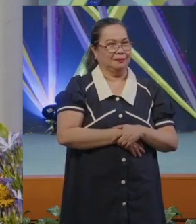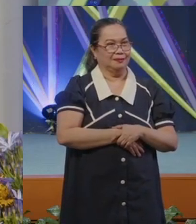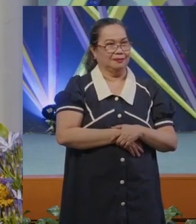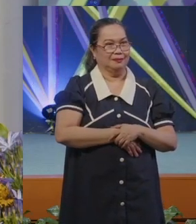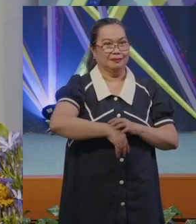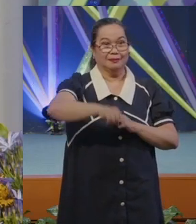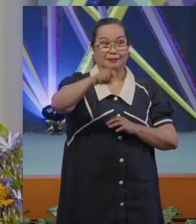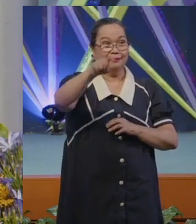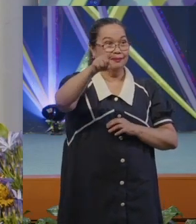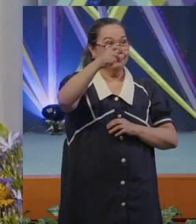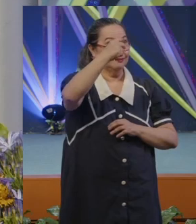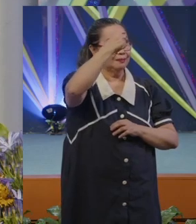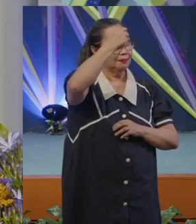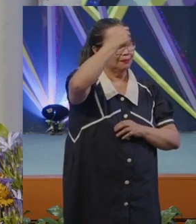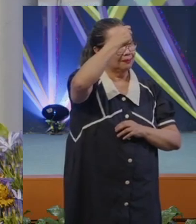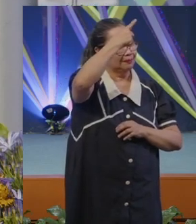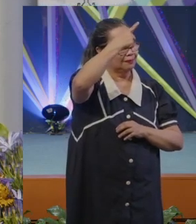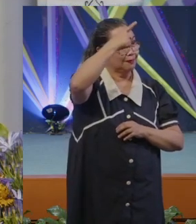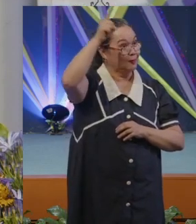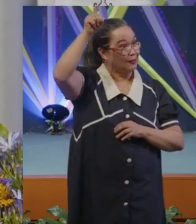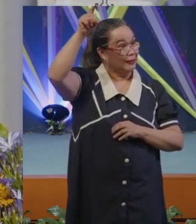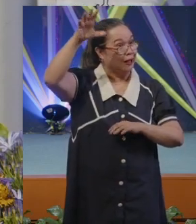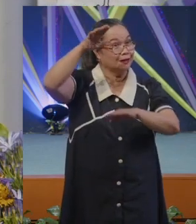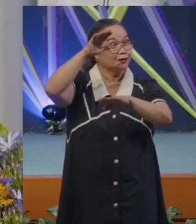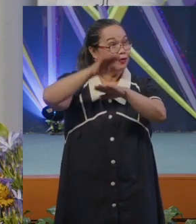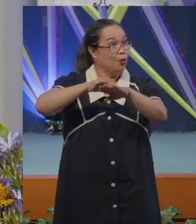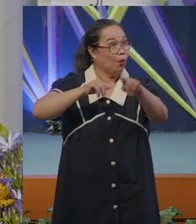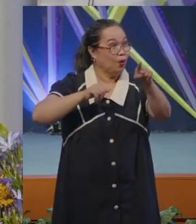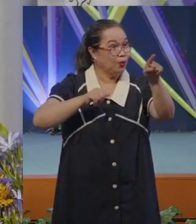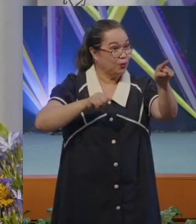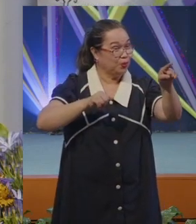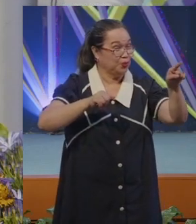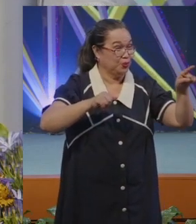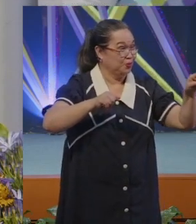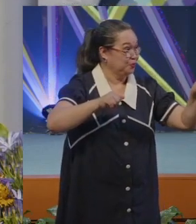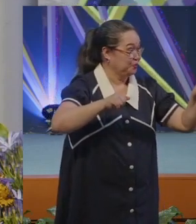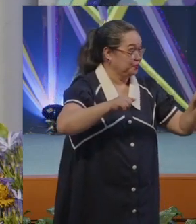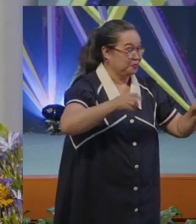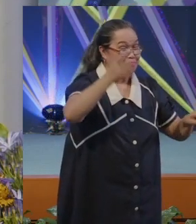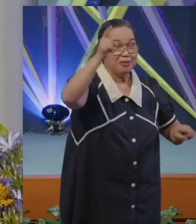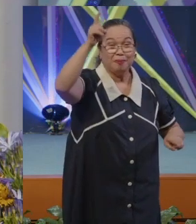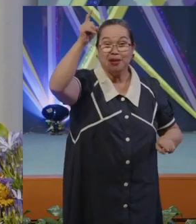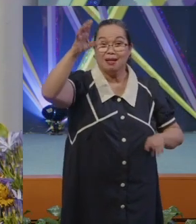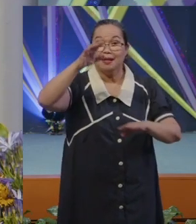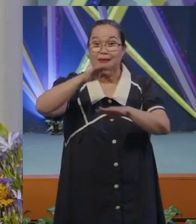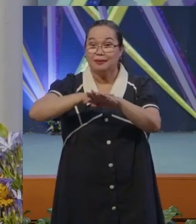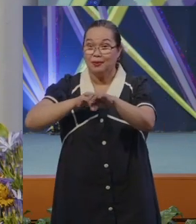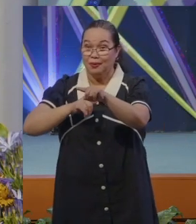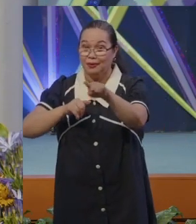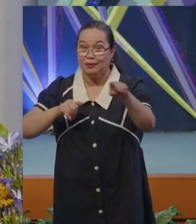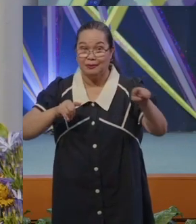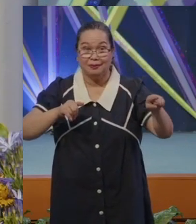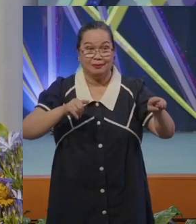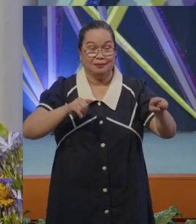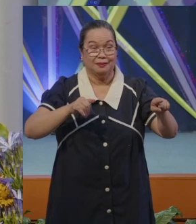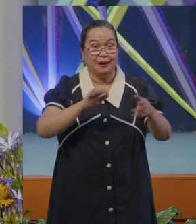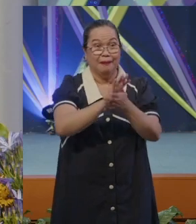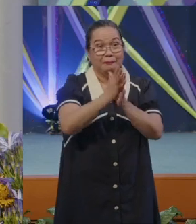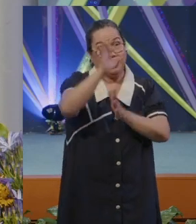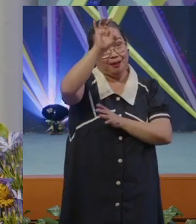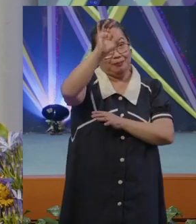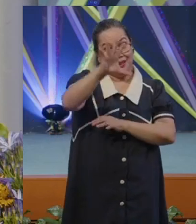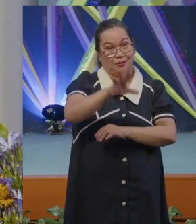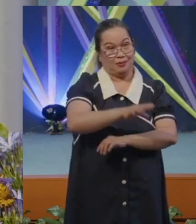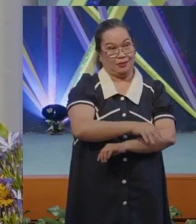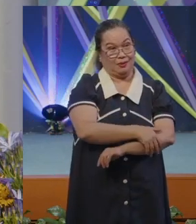Natanggapin ang kanyang pagtawag, ang kanyang calling. Baka tinatawag kayo ng Panginoon na maging pastor.